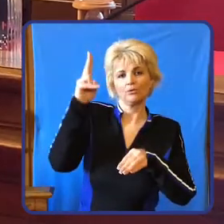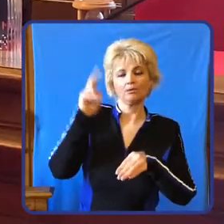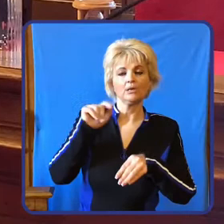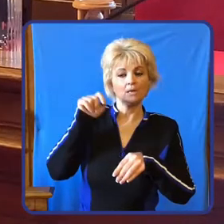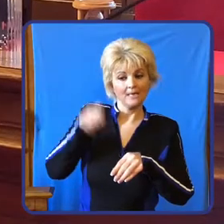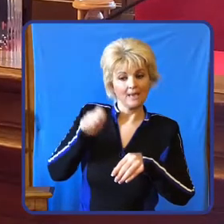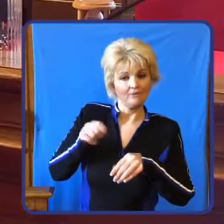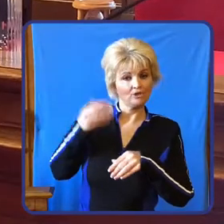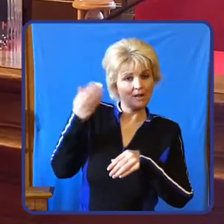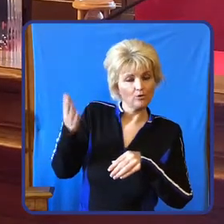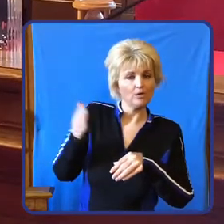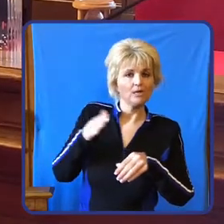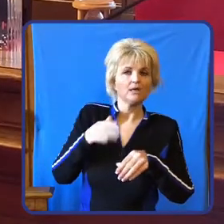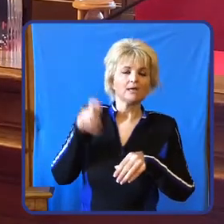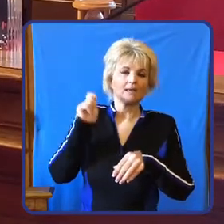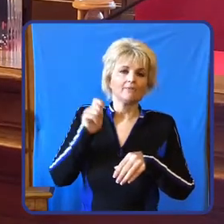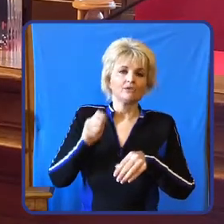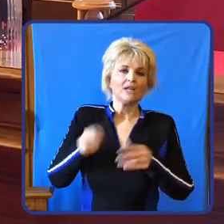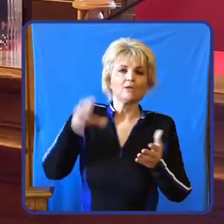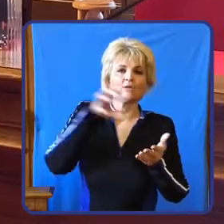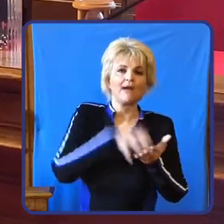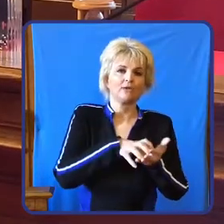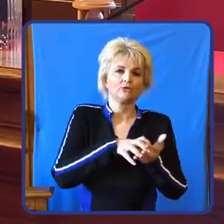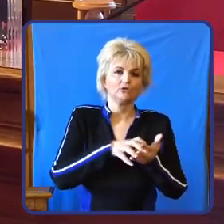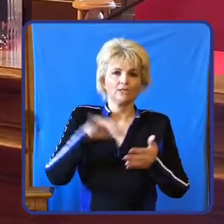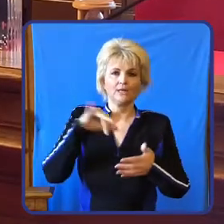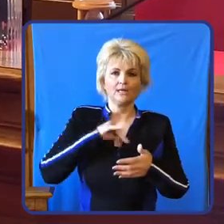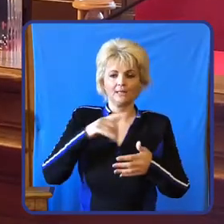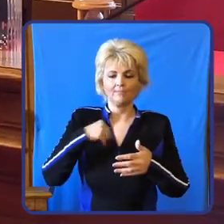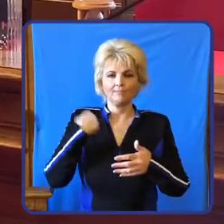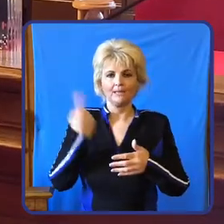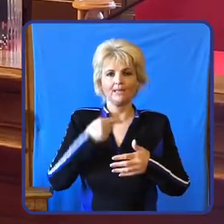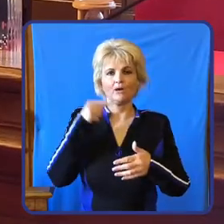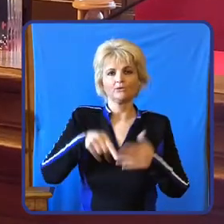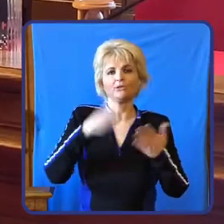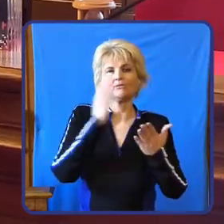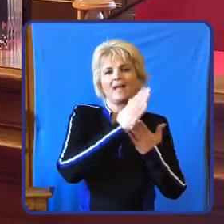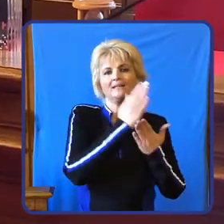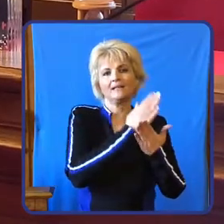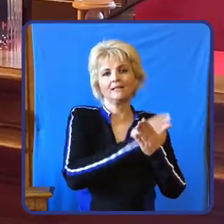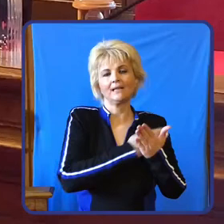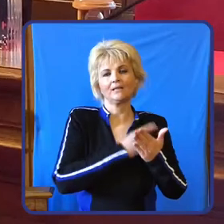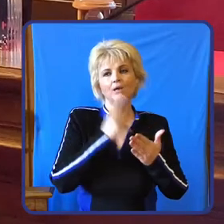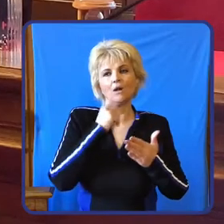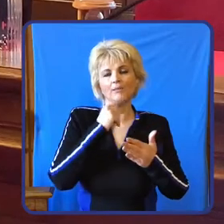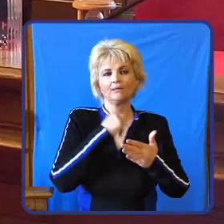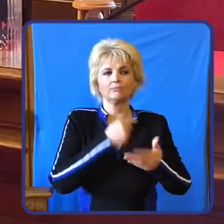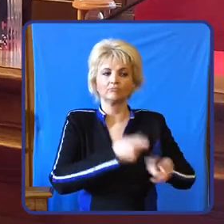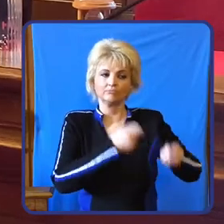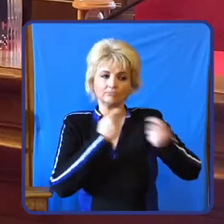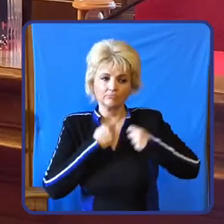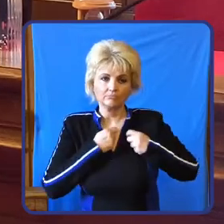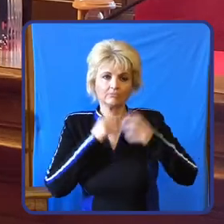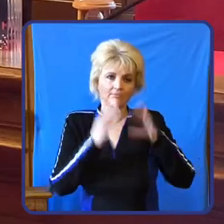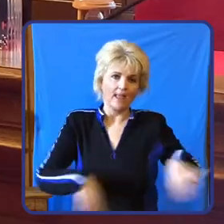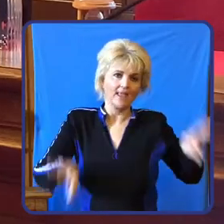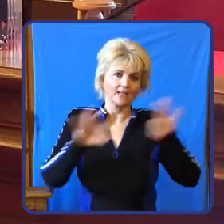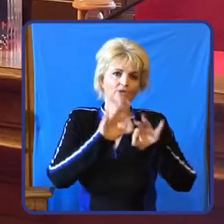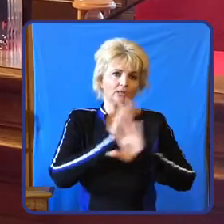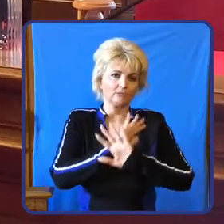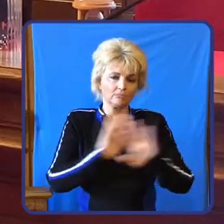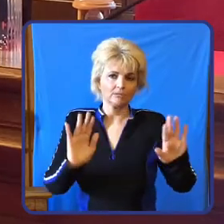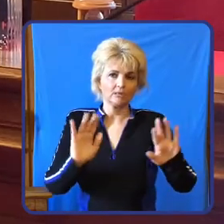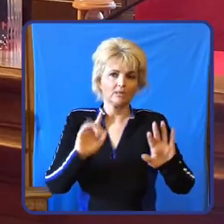képviselőnket, hogy képviselje a város érdekeit, mert mi azokat a feltételeket, amiket elénk tártak, teljesítettük, de